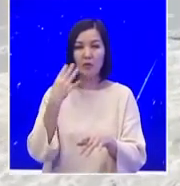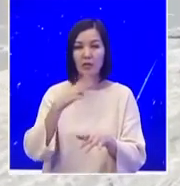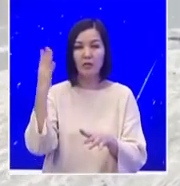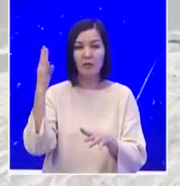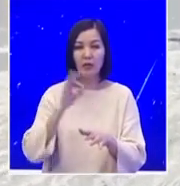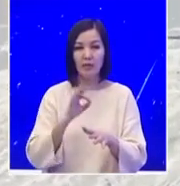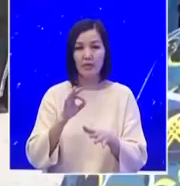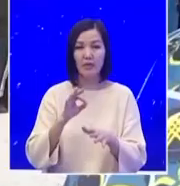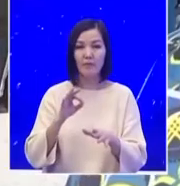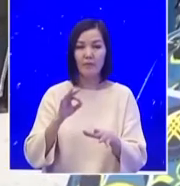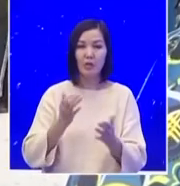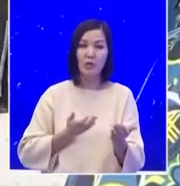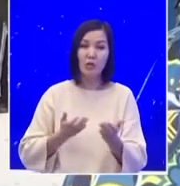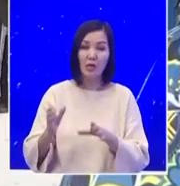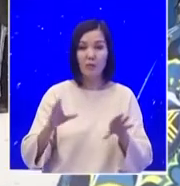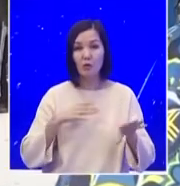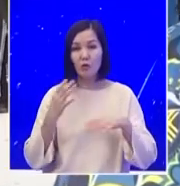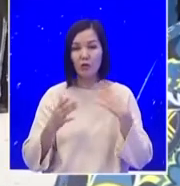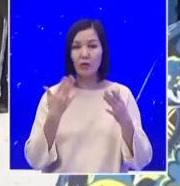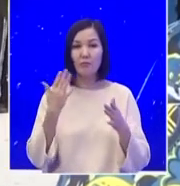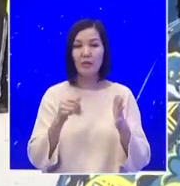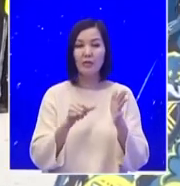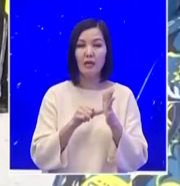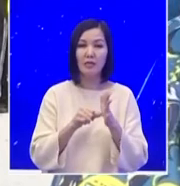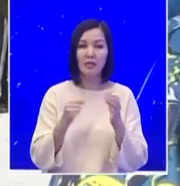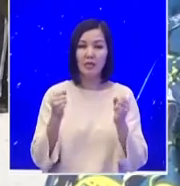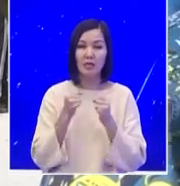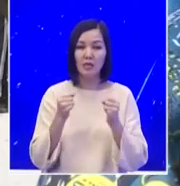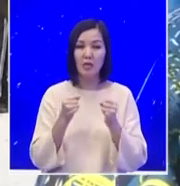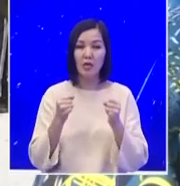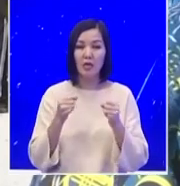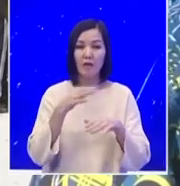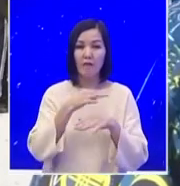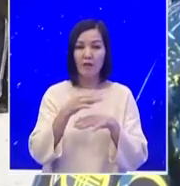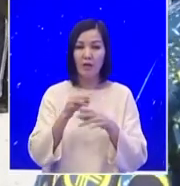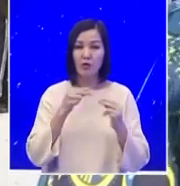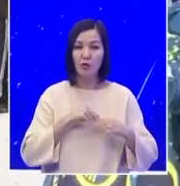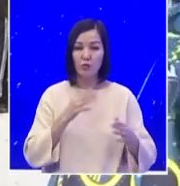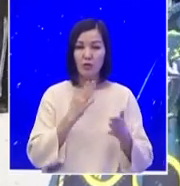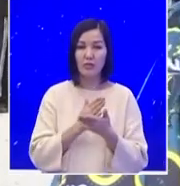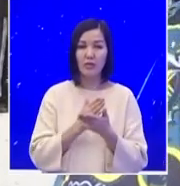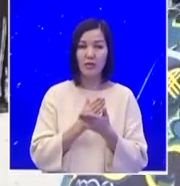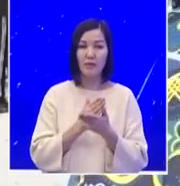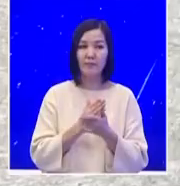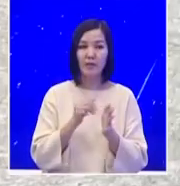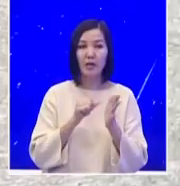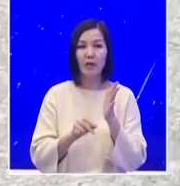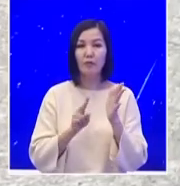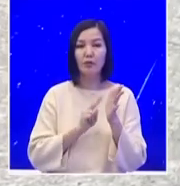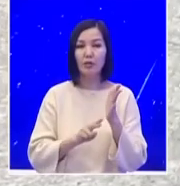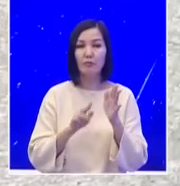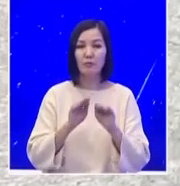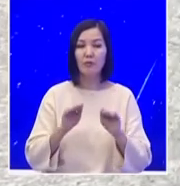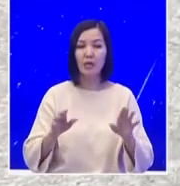шаңғымен айланысады. 5-6 ауданда спорт филиалдар жұмыс істейді. Әр филиалдарда 60-70-тен бала шұғылданады.